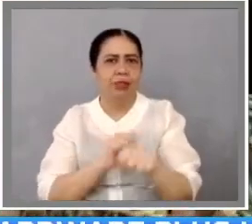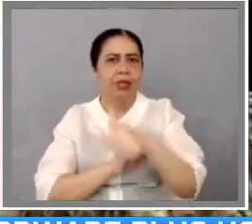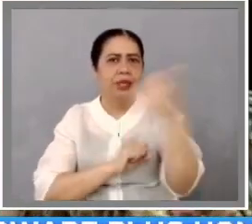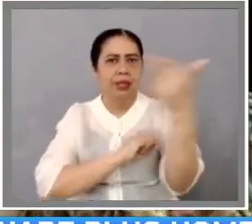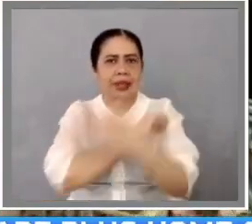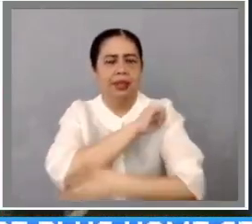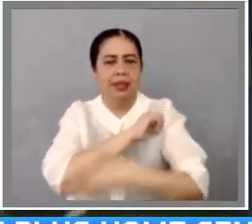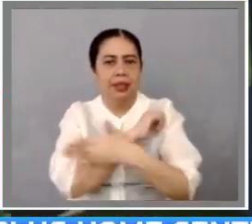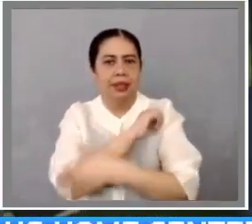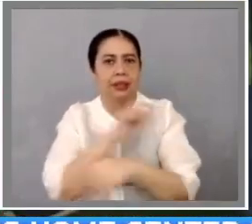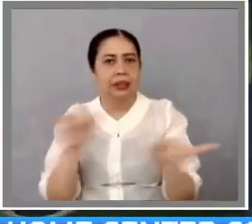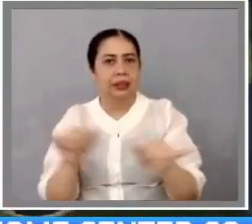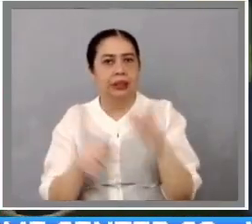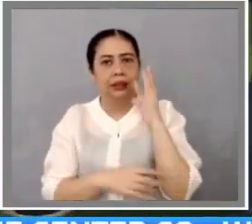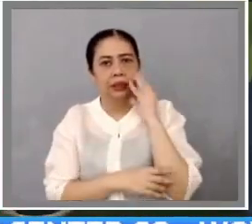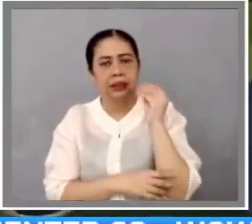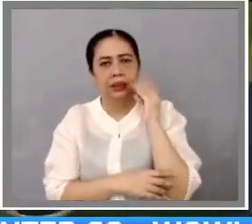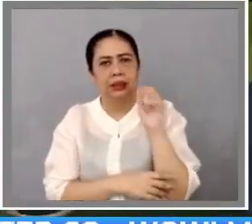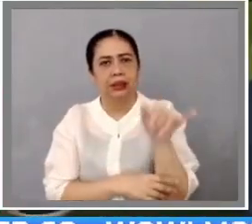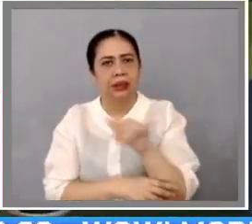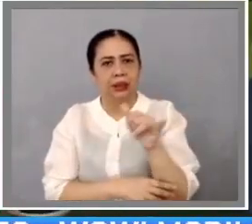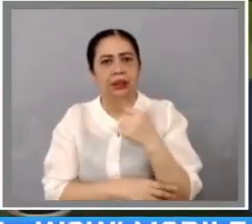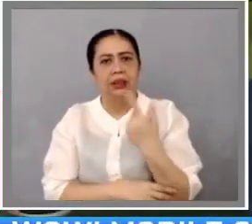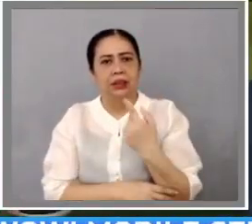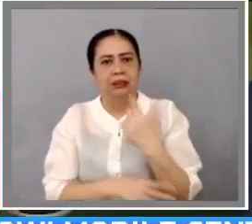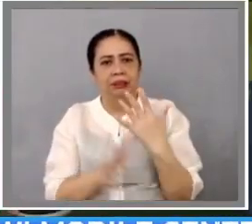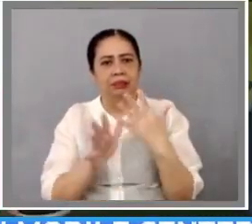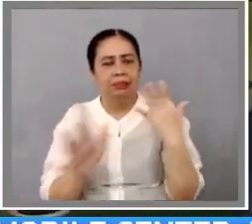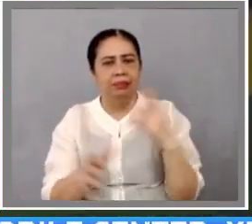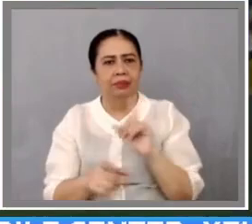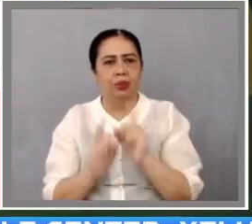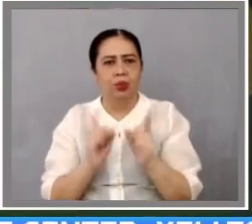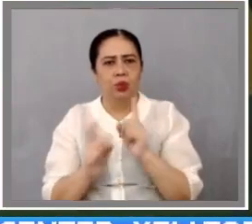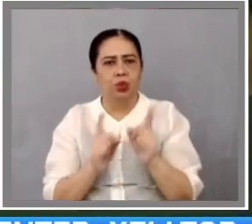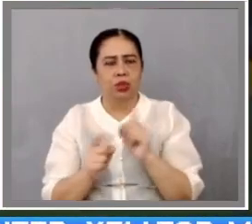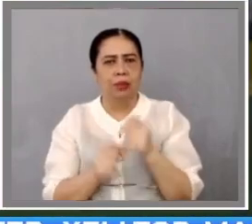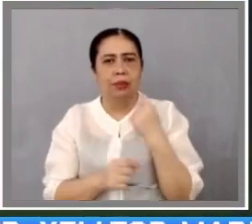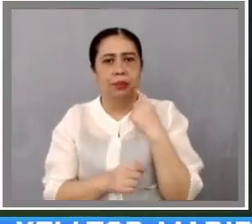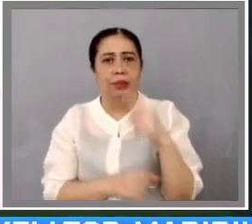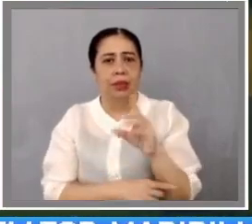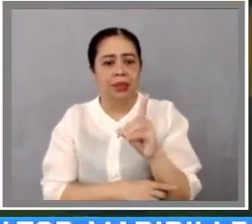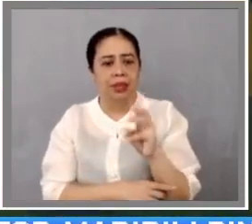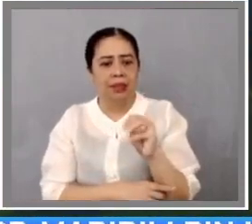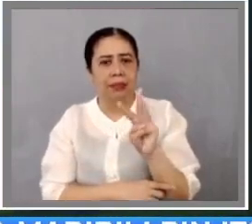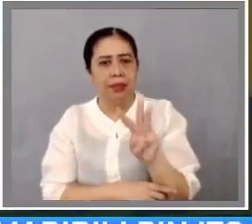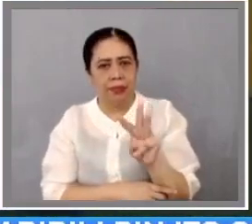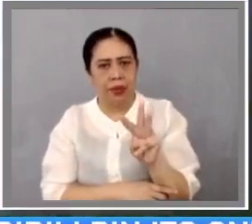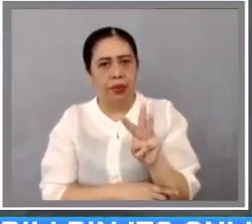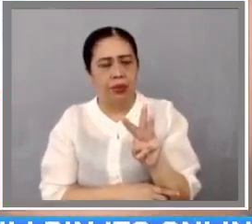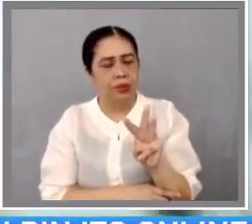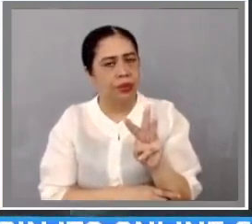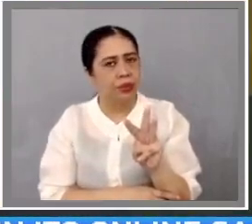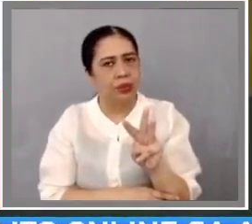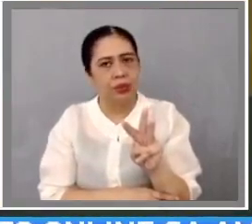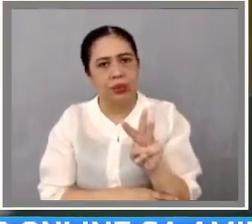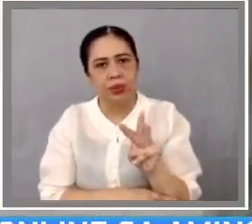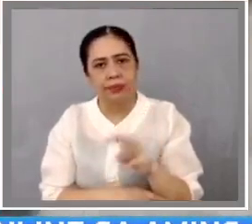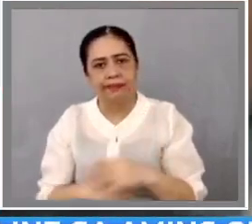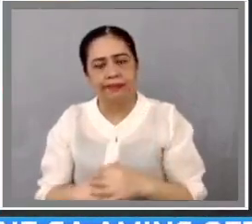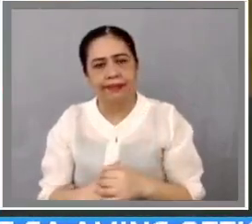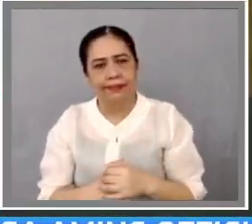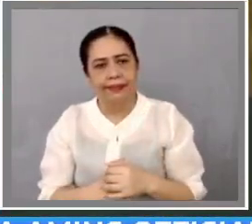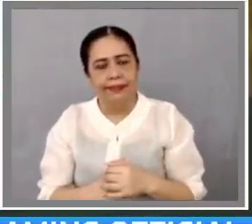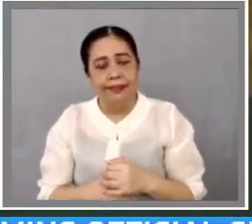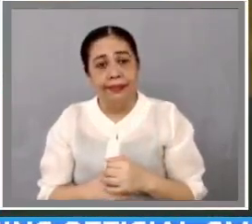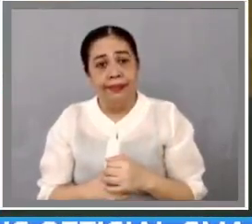yung sentimento ng iba na aming nakausap. Sabi ng mga taga DMW ay